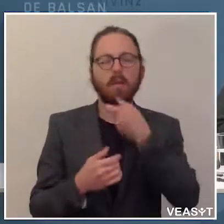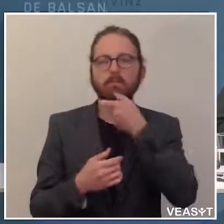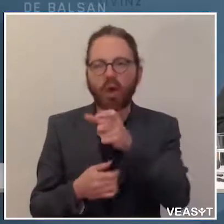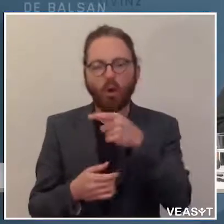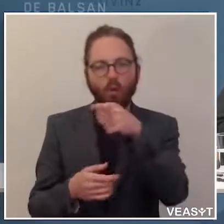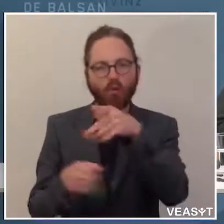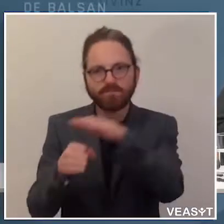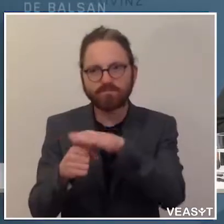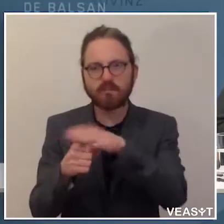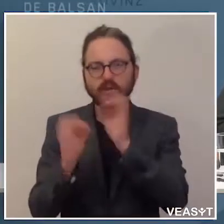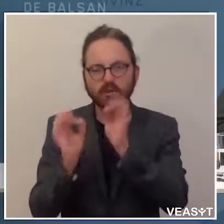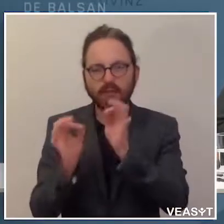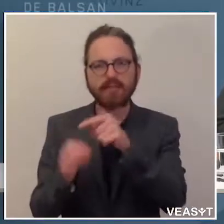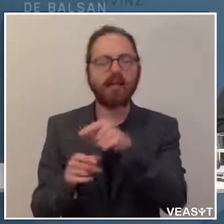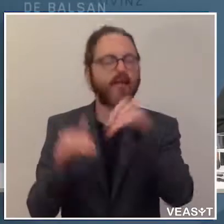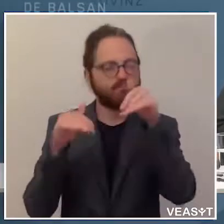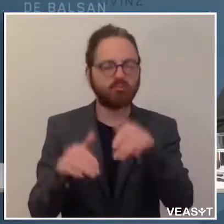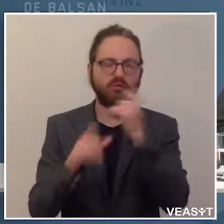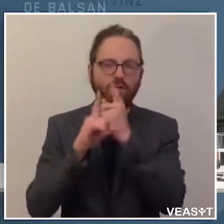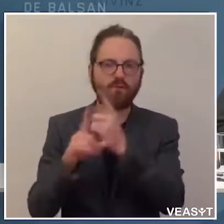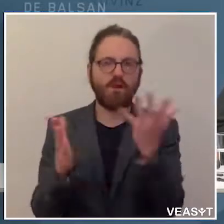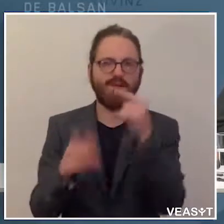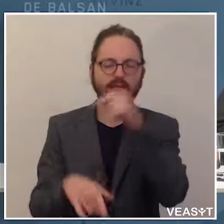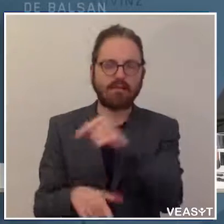estetica tusk il